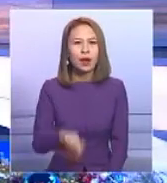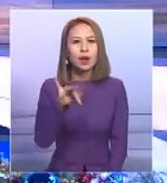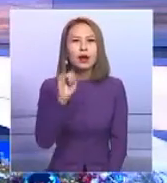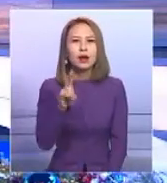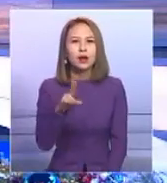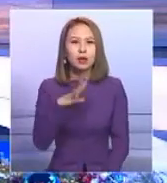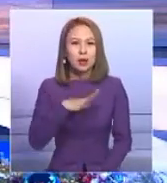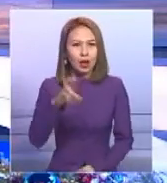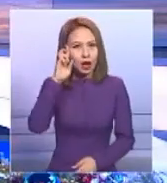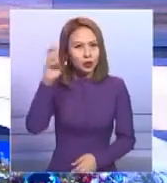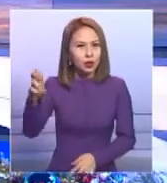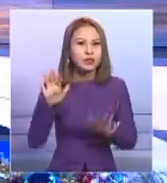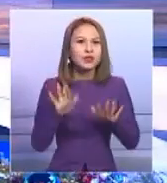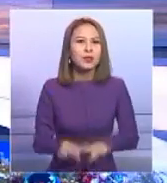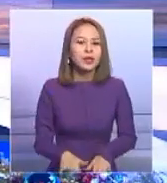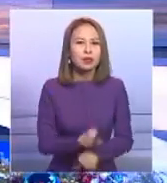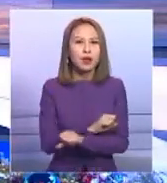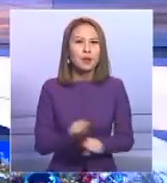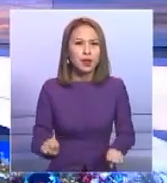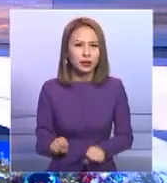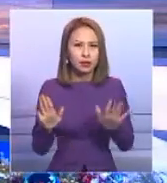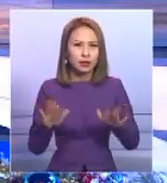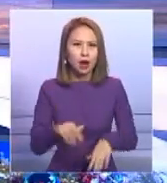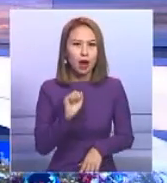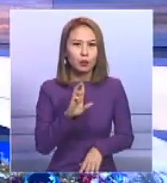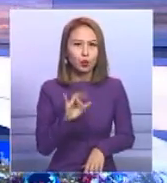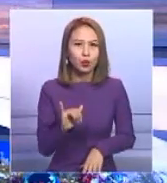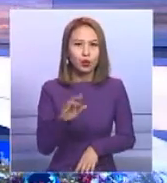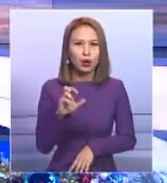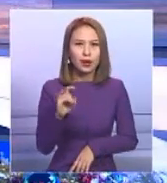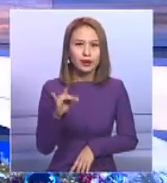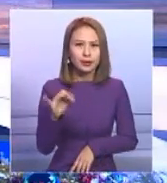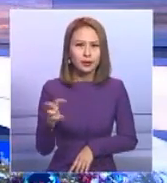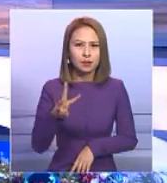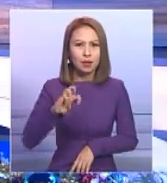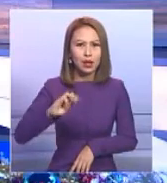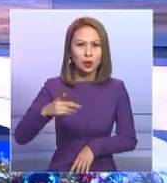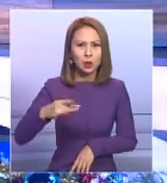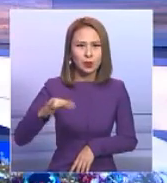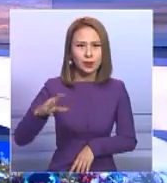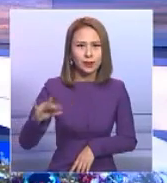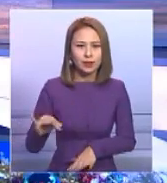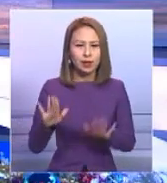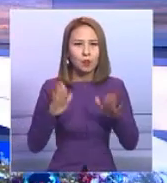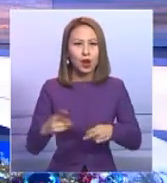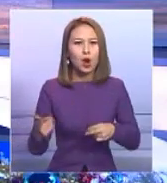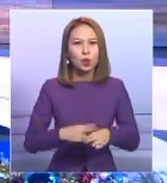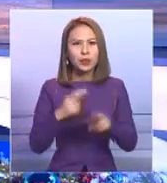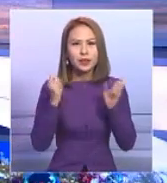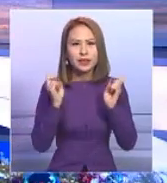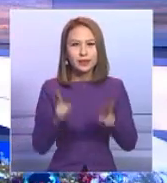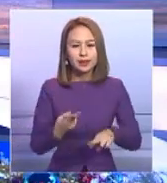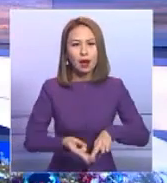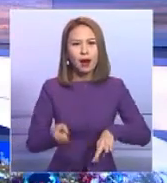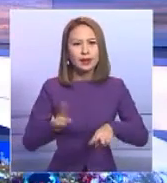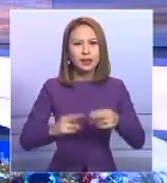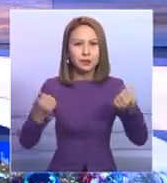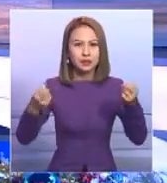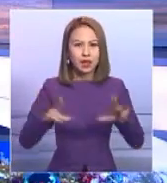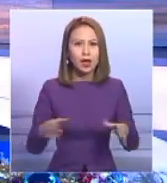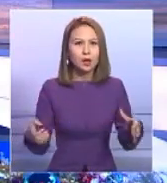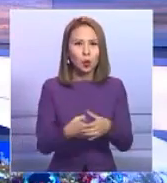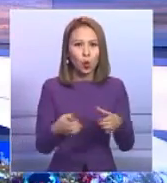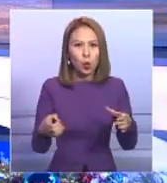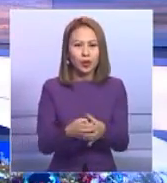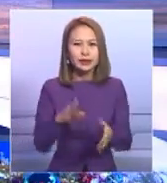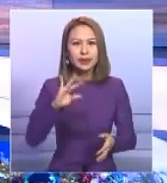Иракта үкіметі жасақтары ланкестік ұйым башыларының бірі Абу Харис Аль-Матютиді қолға түсірді. Қауіпсіздік қызметтің арнайы тобы